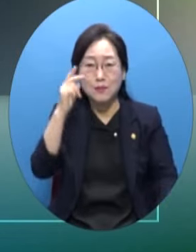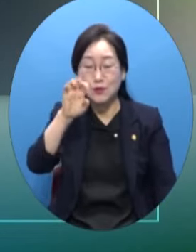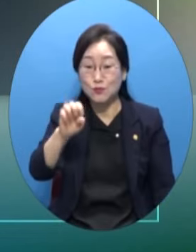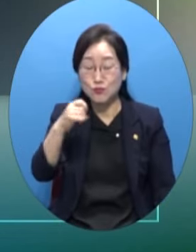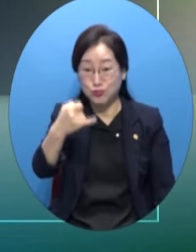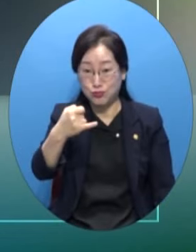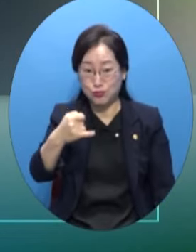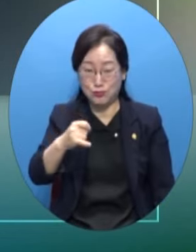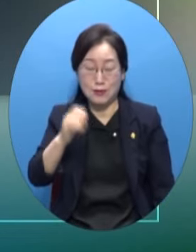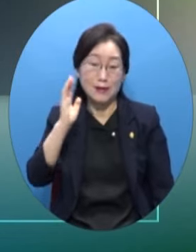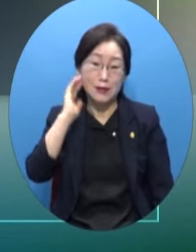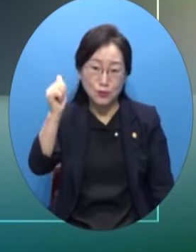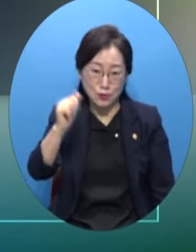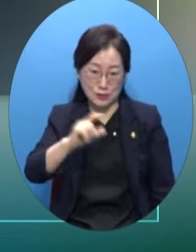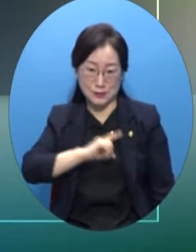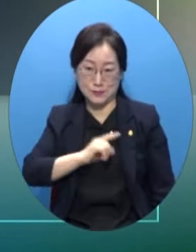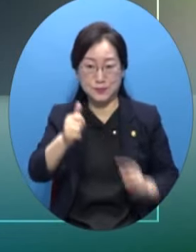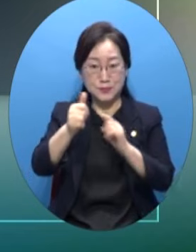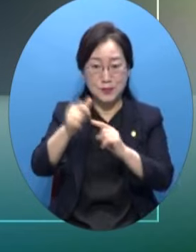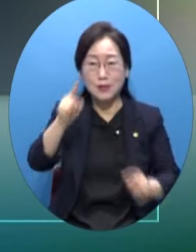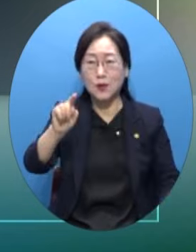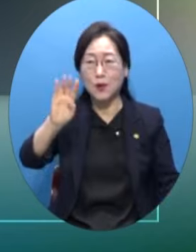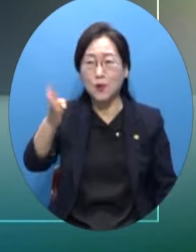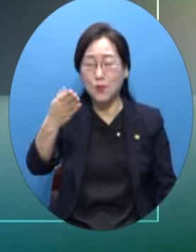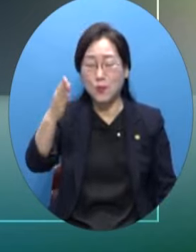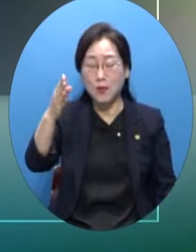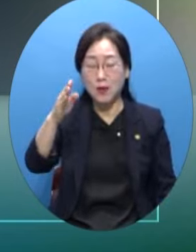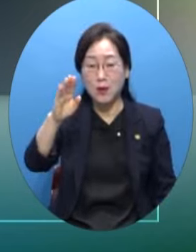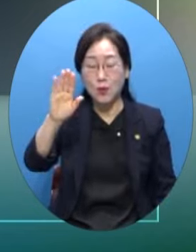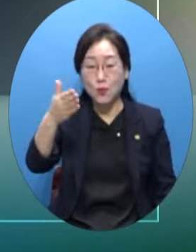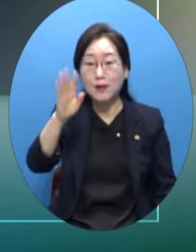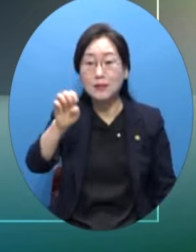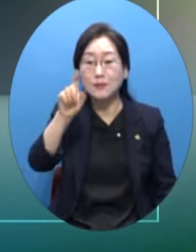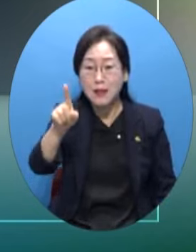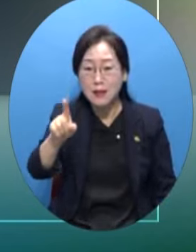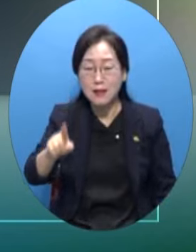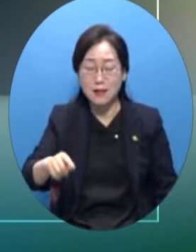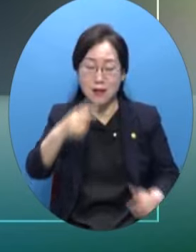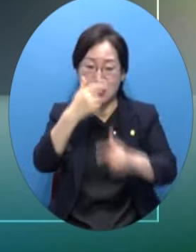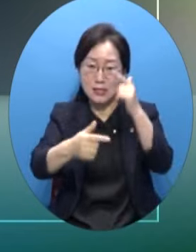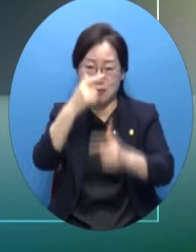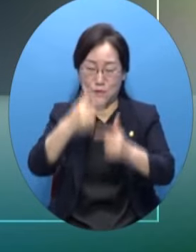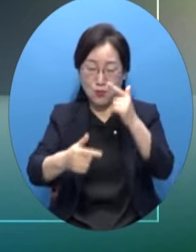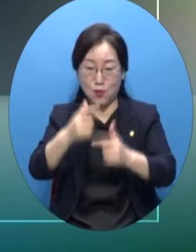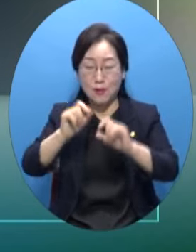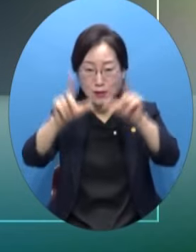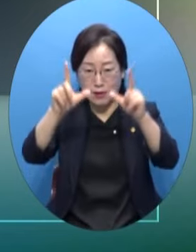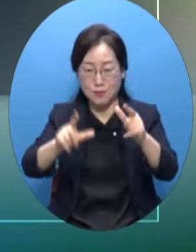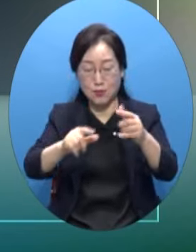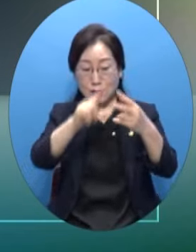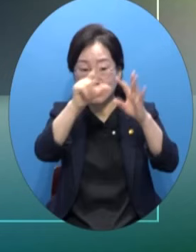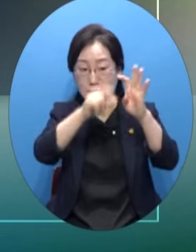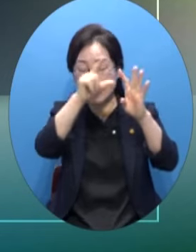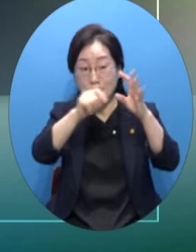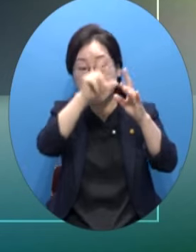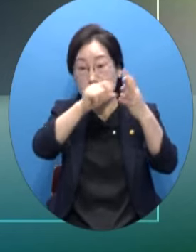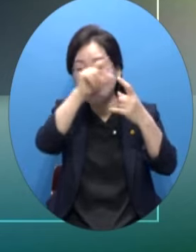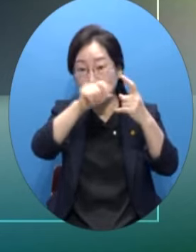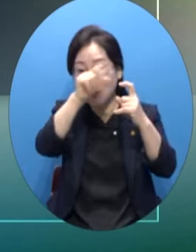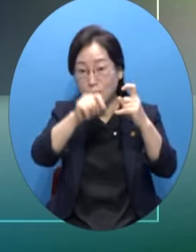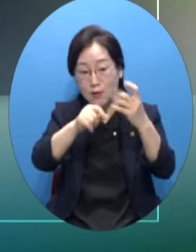의해서 1941년에 매년 11월 넷째 주 목요일을 공휴일로 정해서 미국에서 가장